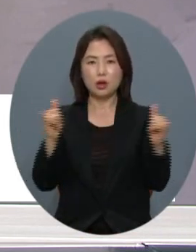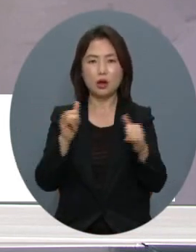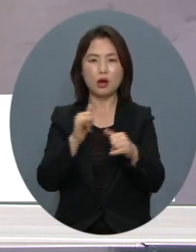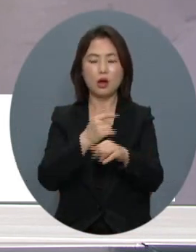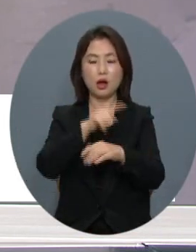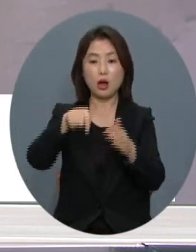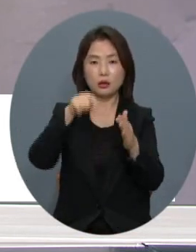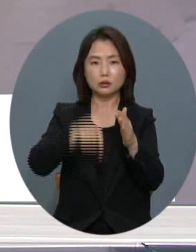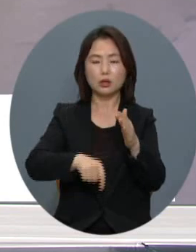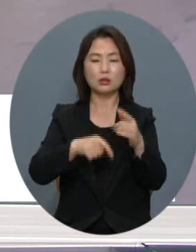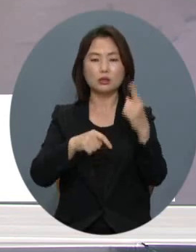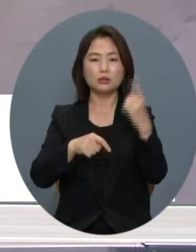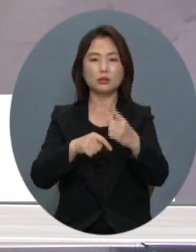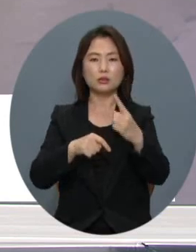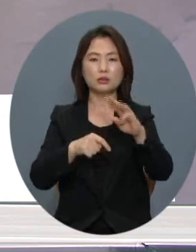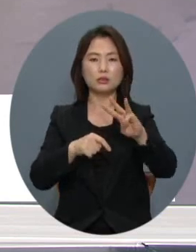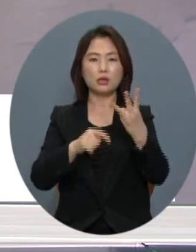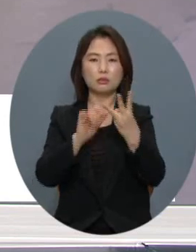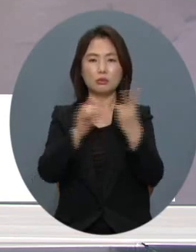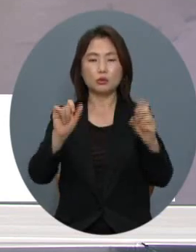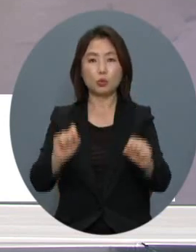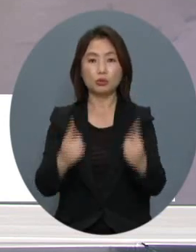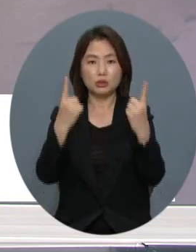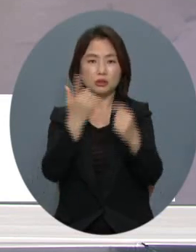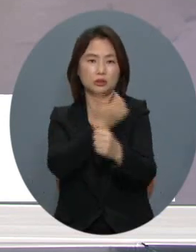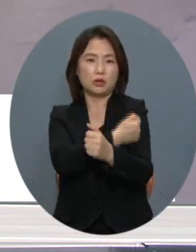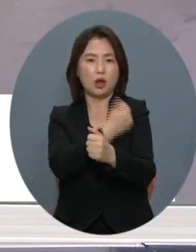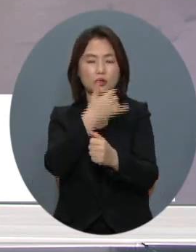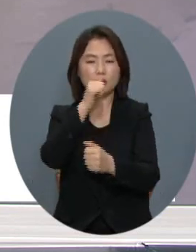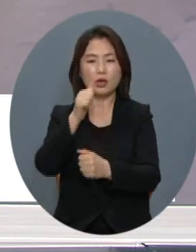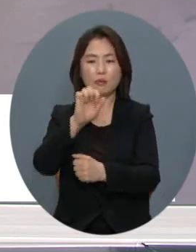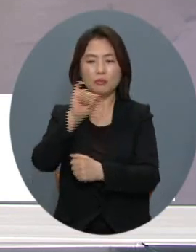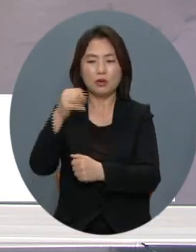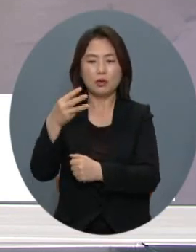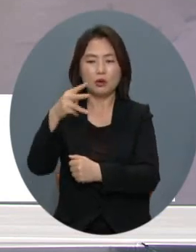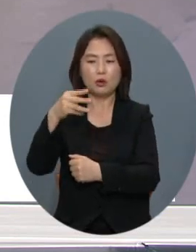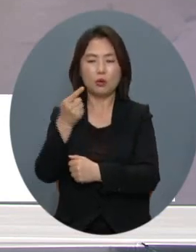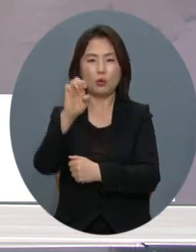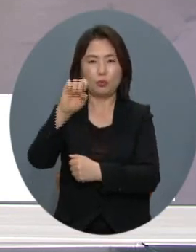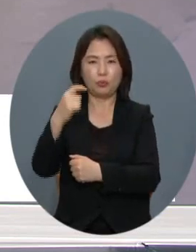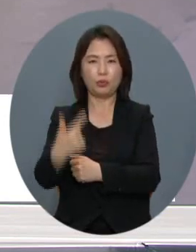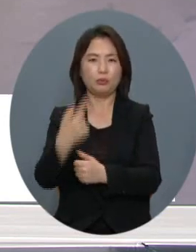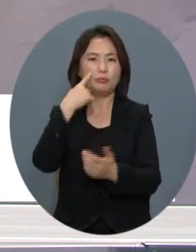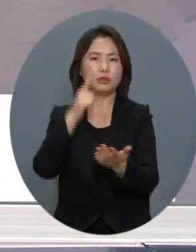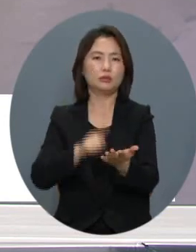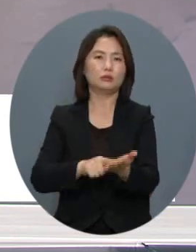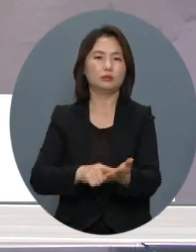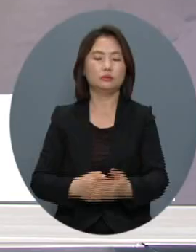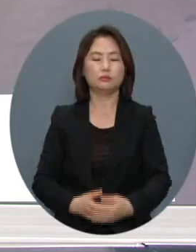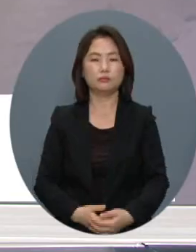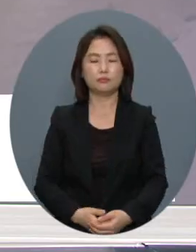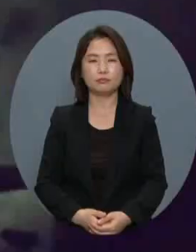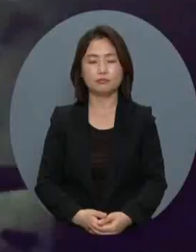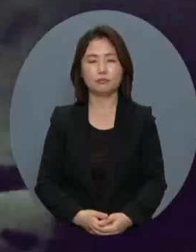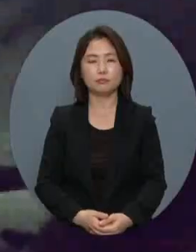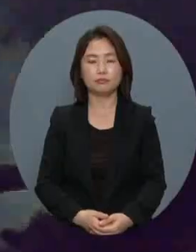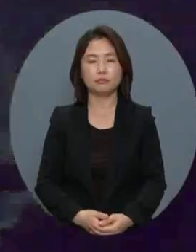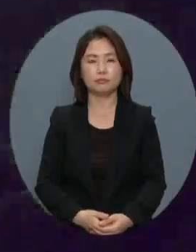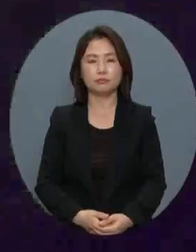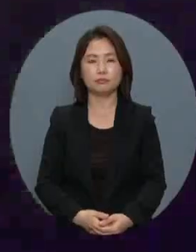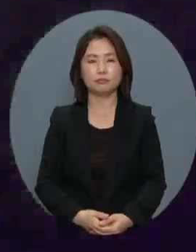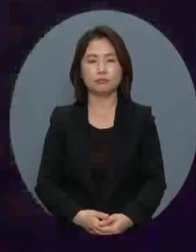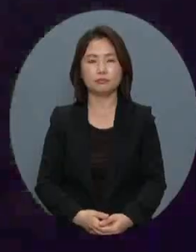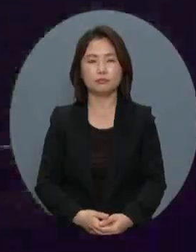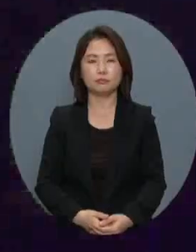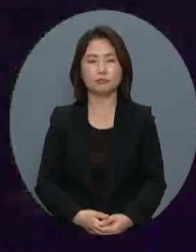이 차량에서 1,300명이 한꺼번에 투약할 수 있는 필로폰이 발견됐습니다. 손은민 기자입니다.